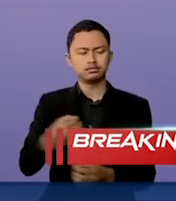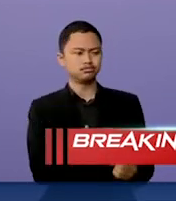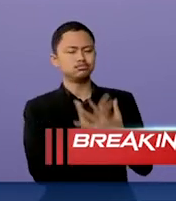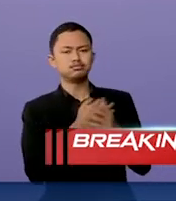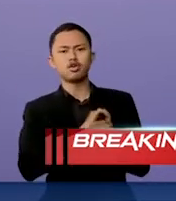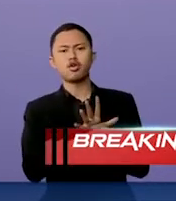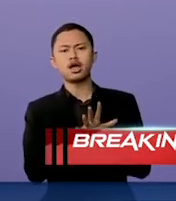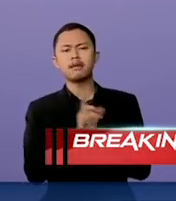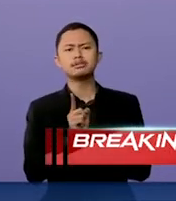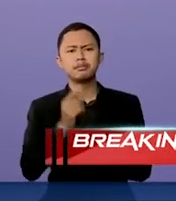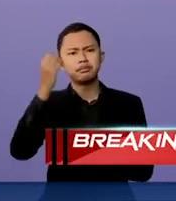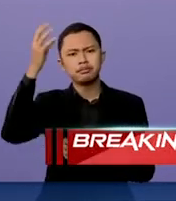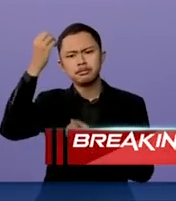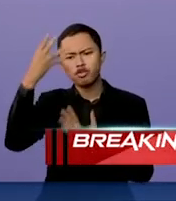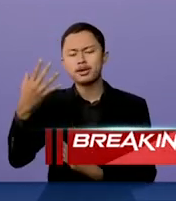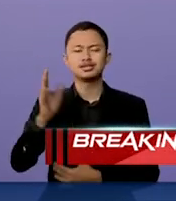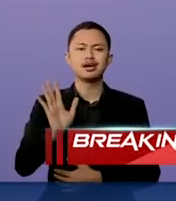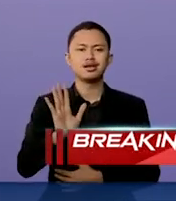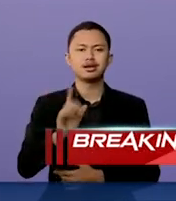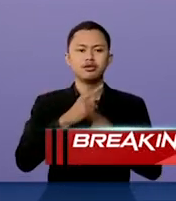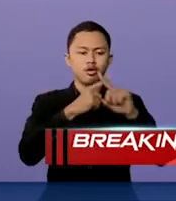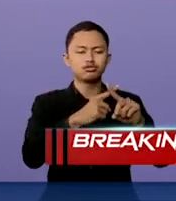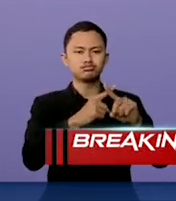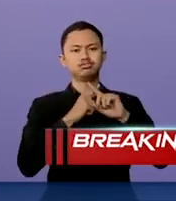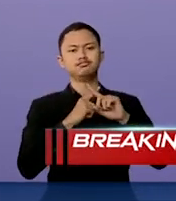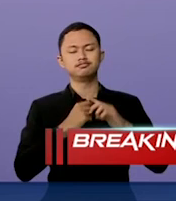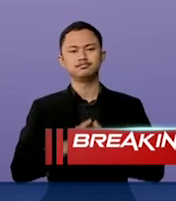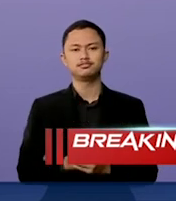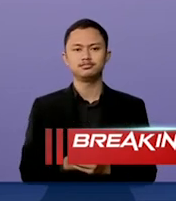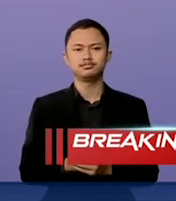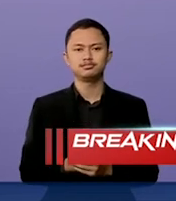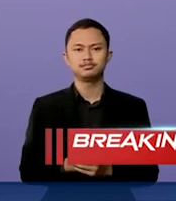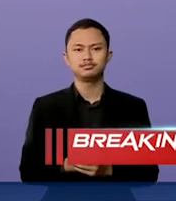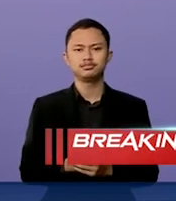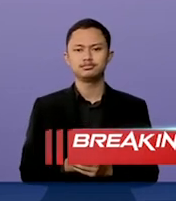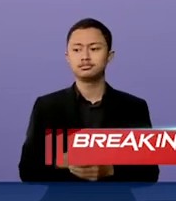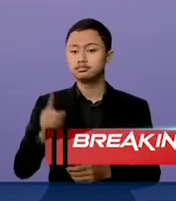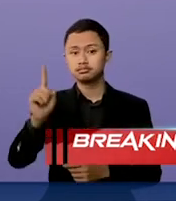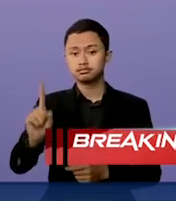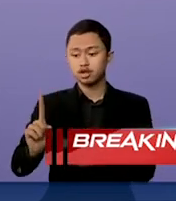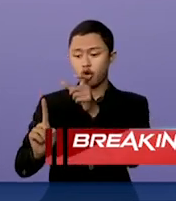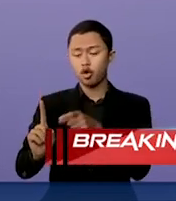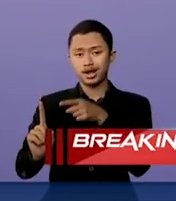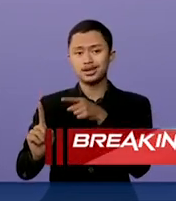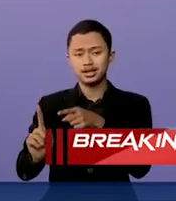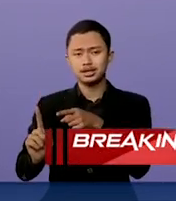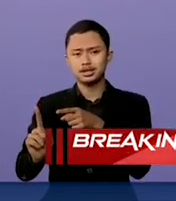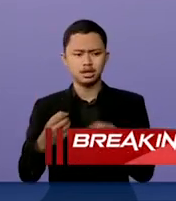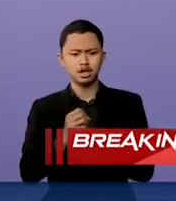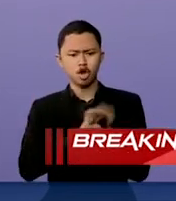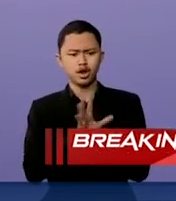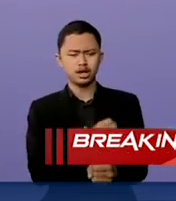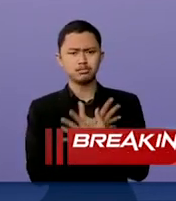dampaknya sangat berbahaya pertama orang tersebut harus menjalani karantina paling tidak 14 Hari